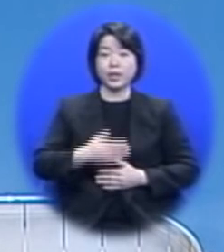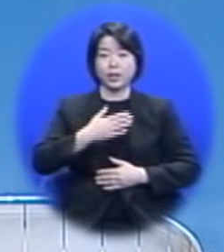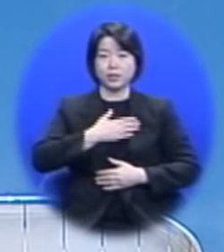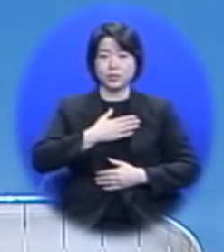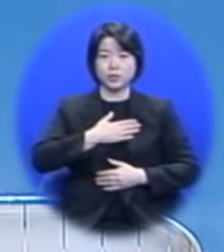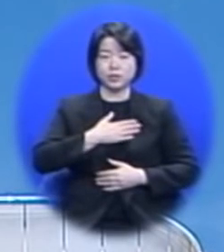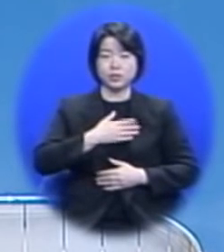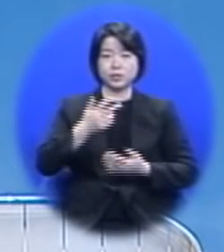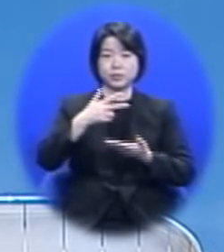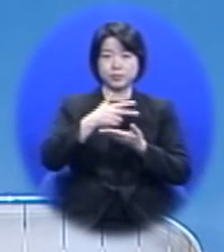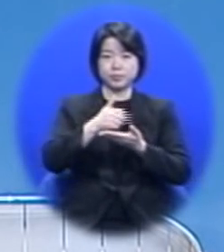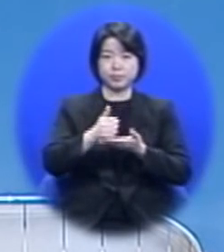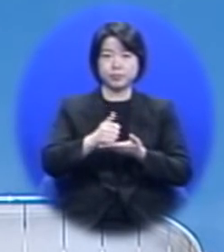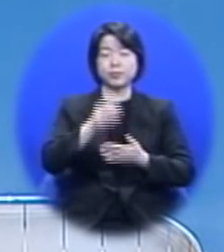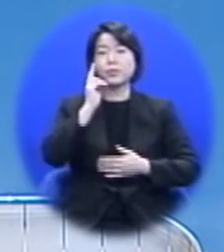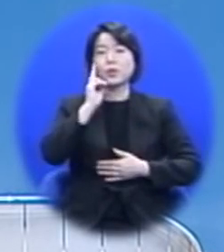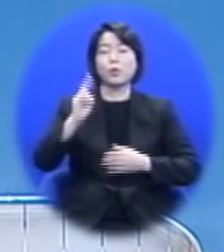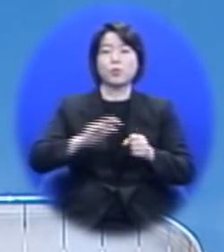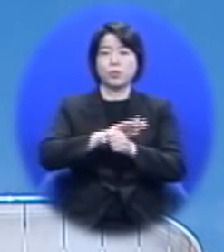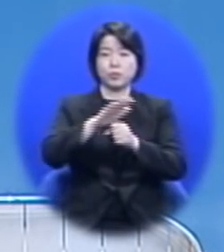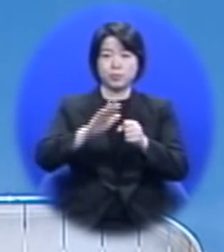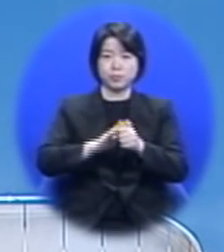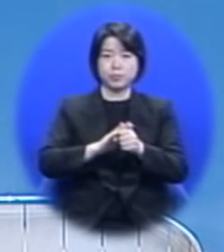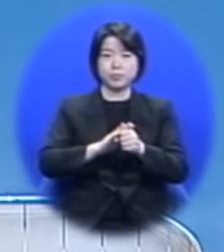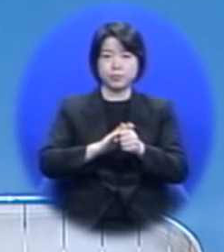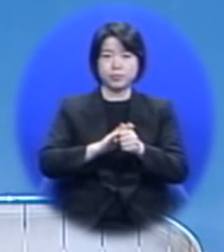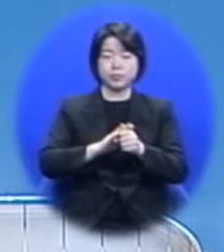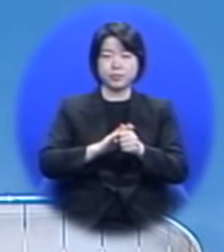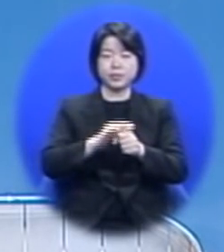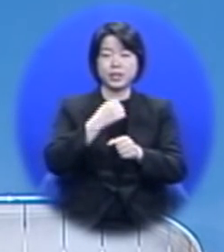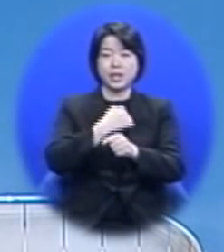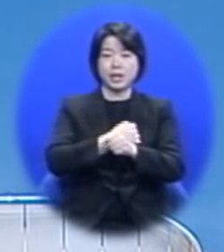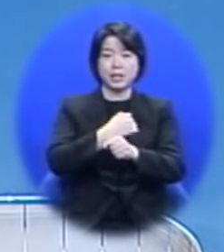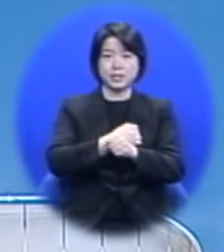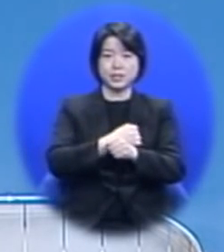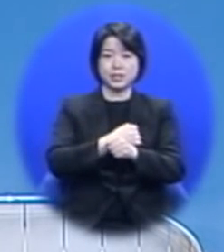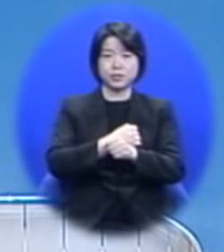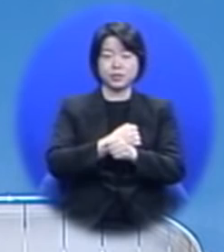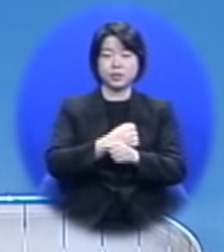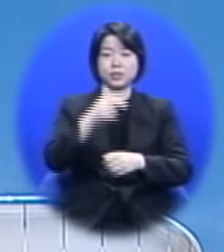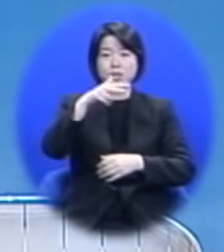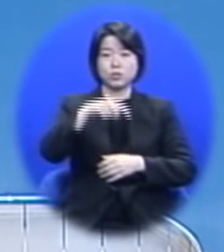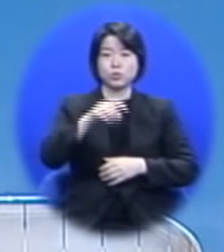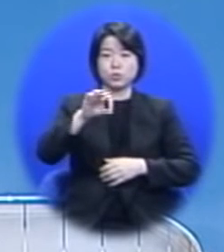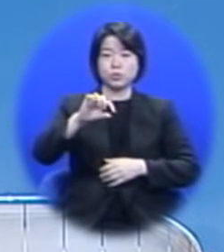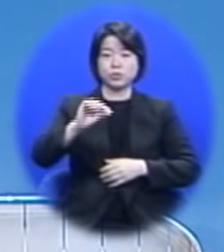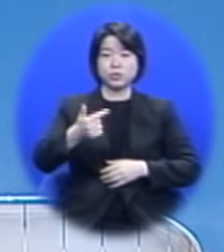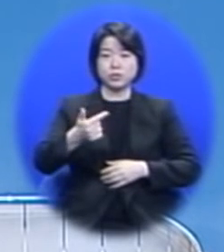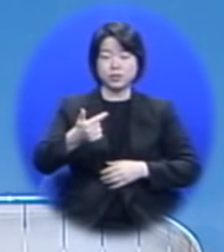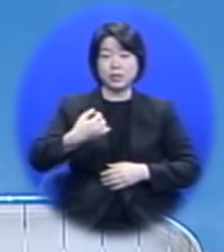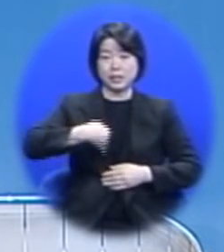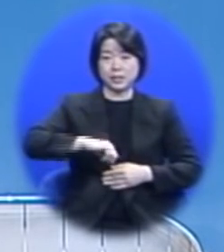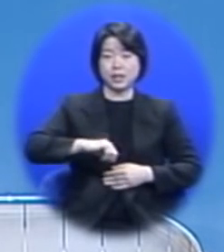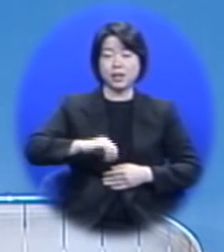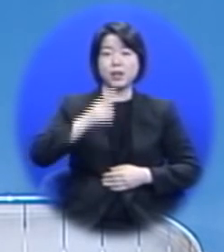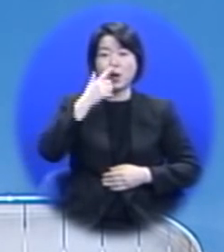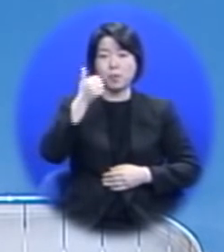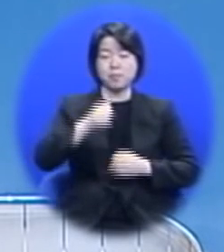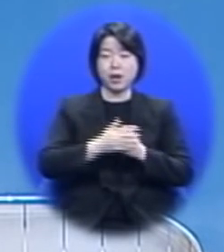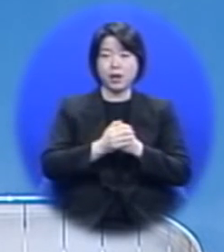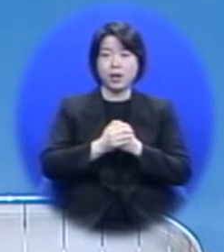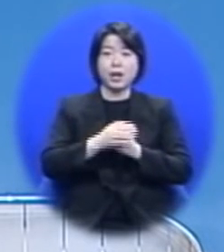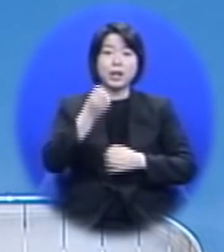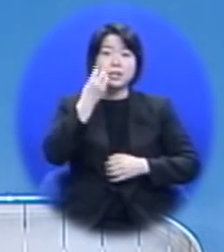저는 주님 너무 사랑스러워, 주님 너무 사랑하시는 주은이의 엄마입니다. 불과 세 달